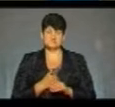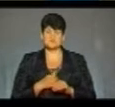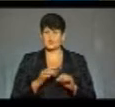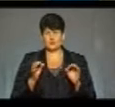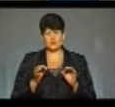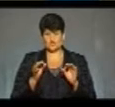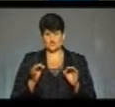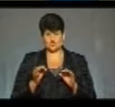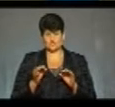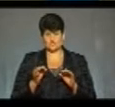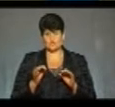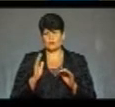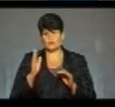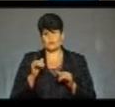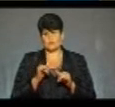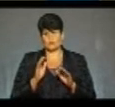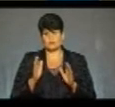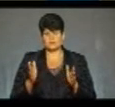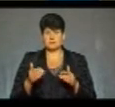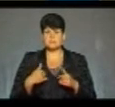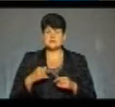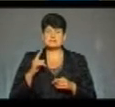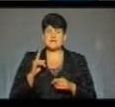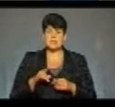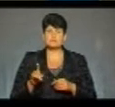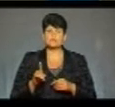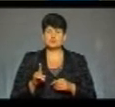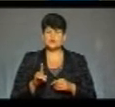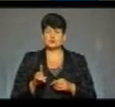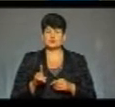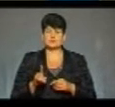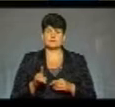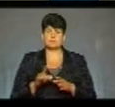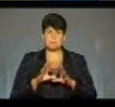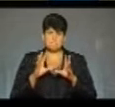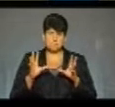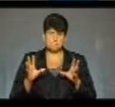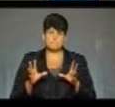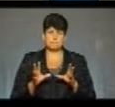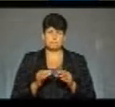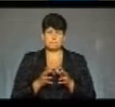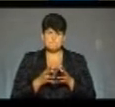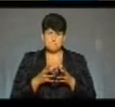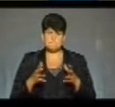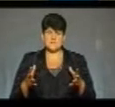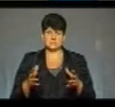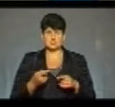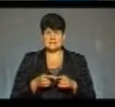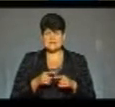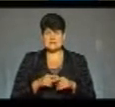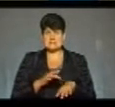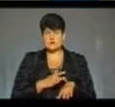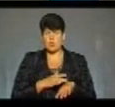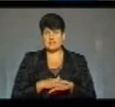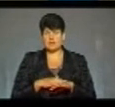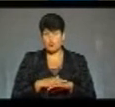нічого прогнозованого не може статися. Відповідно, ми знаємо, що абсолютну більшість має в парламенті саме «Слуга народу», і,